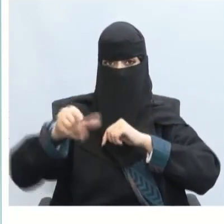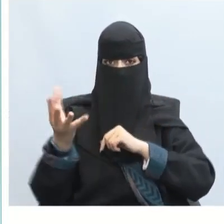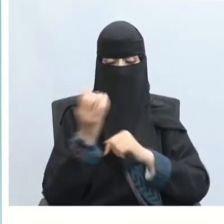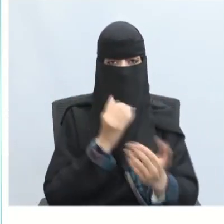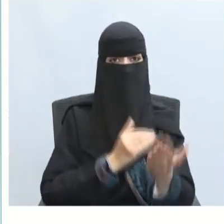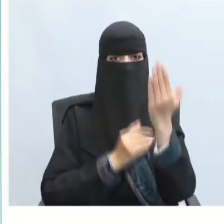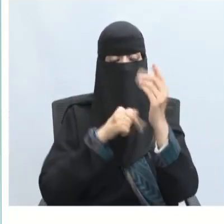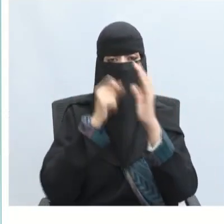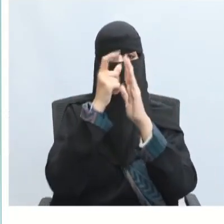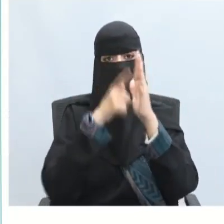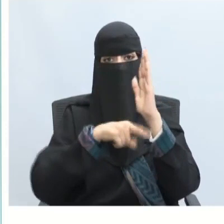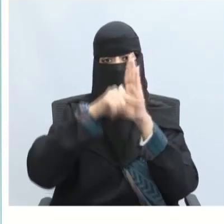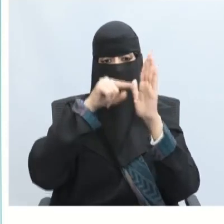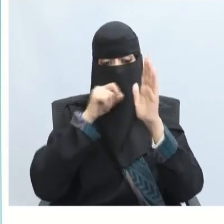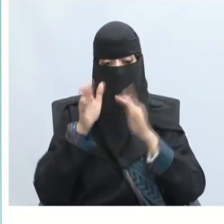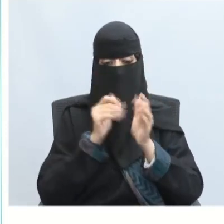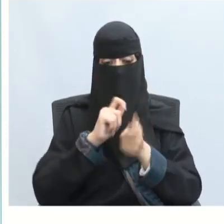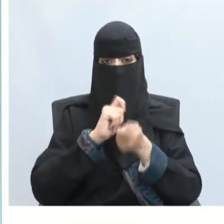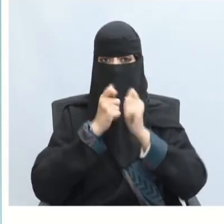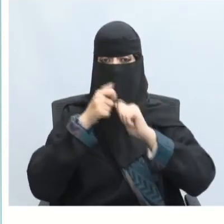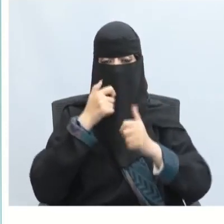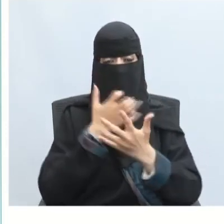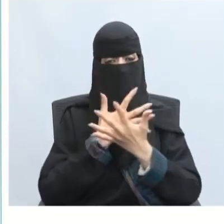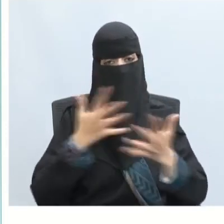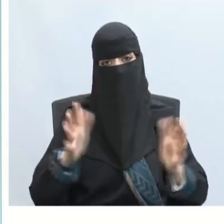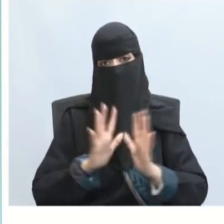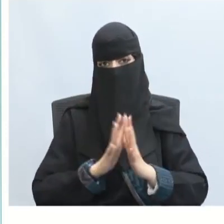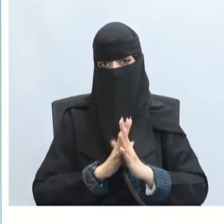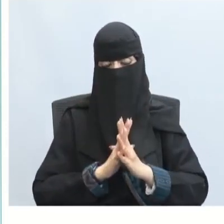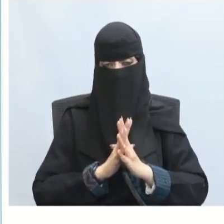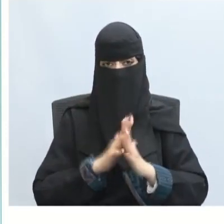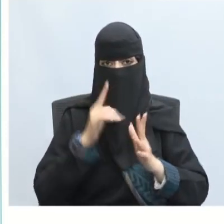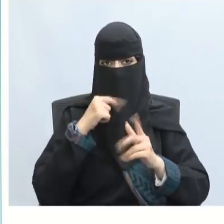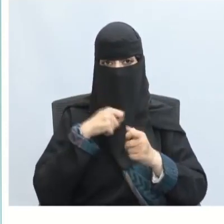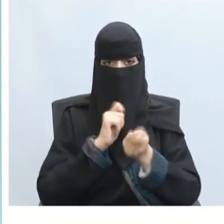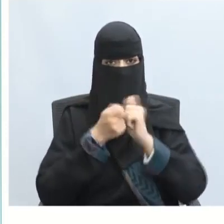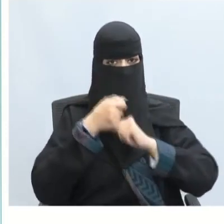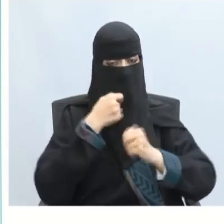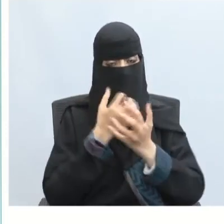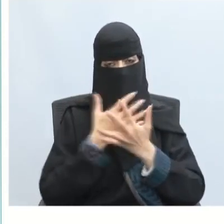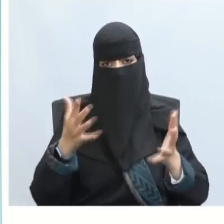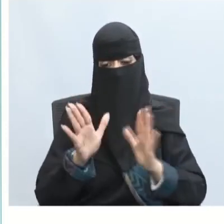منها اللائحه التعديل في اللائحه التعديل في اللائحه